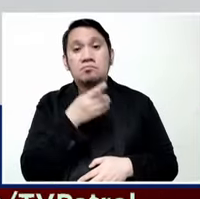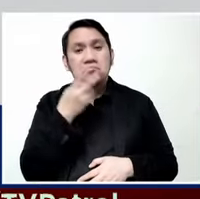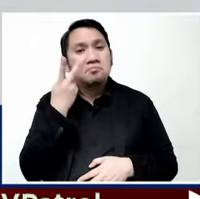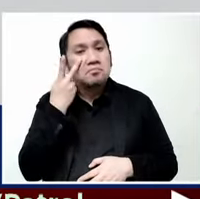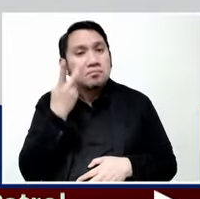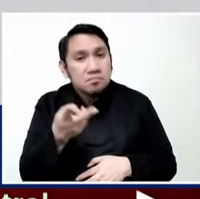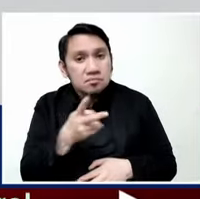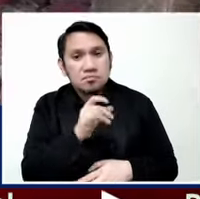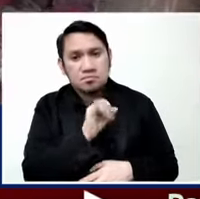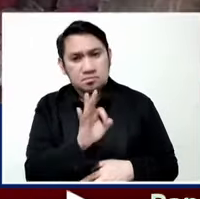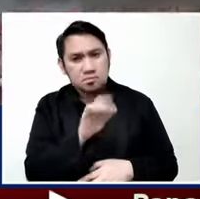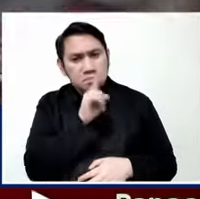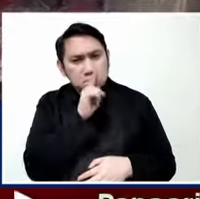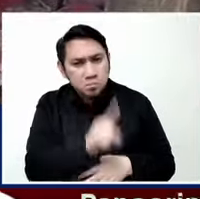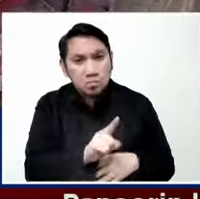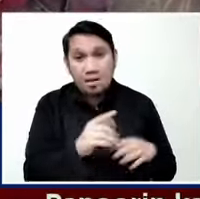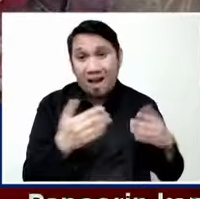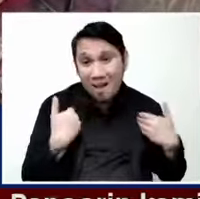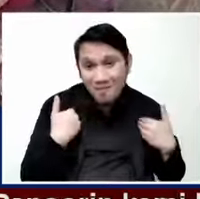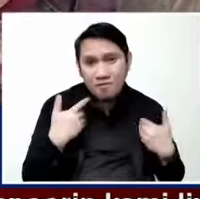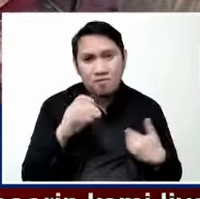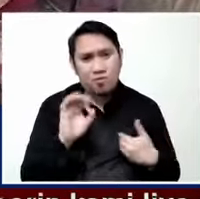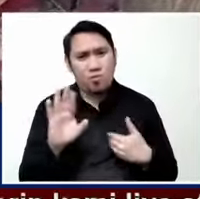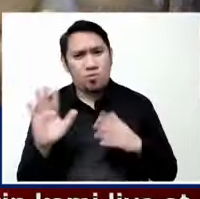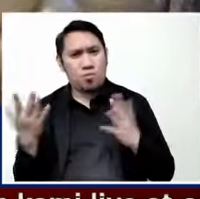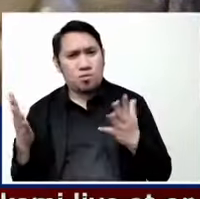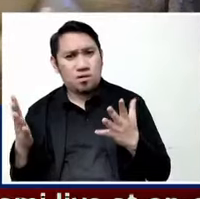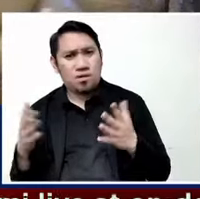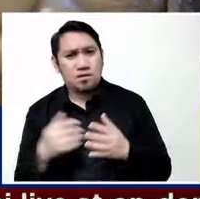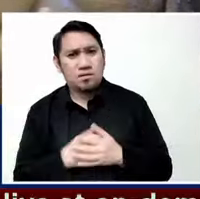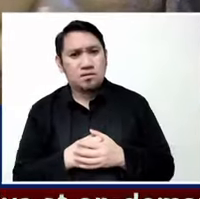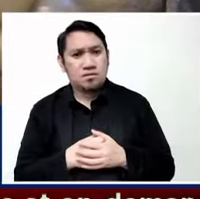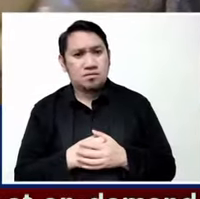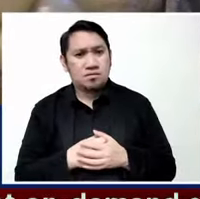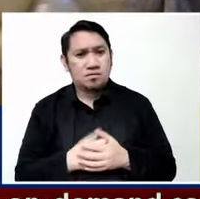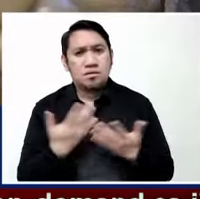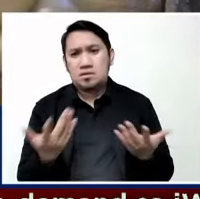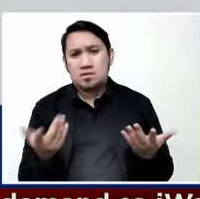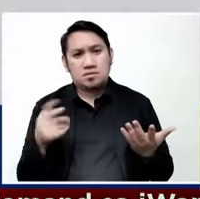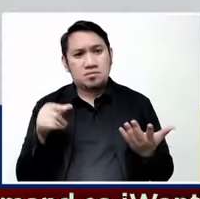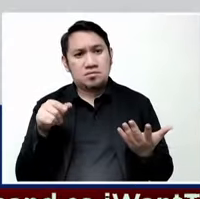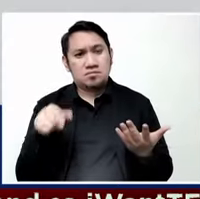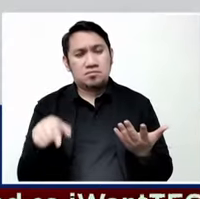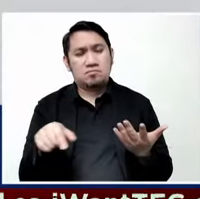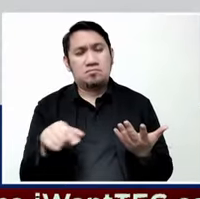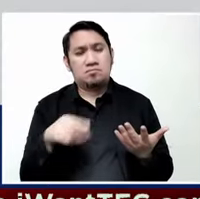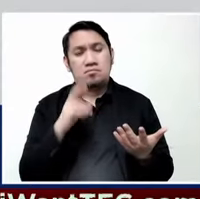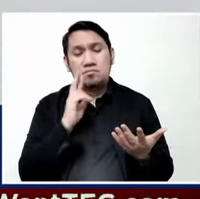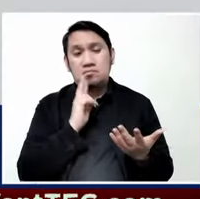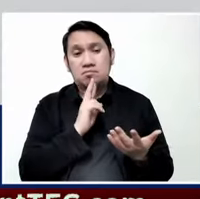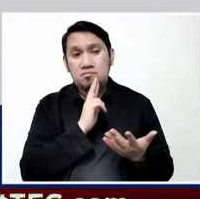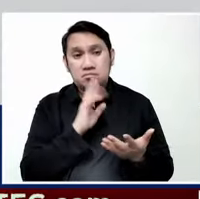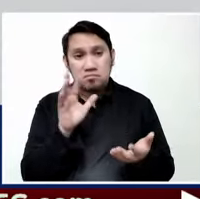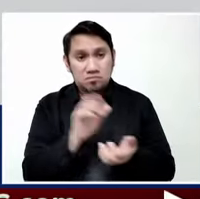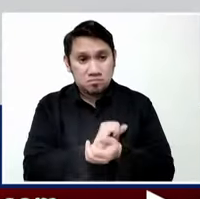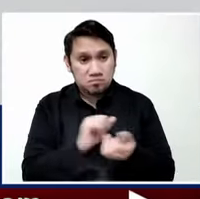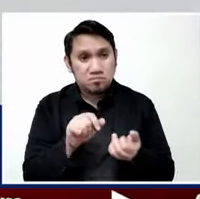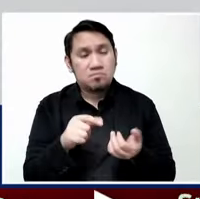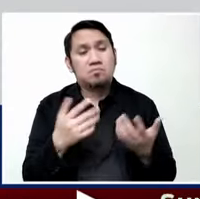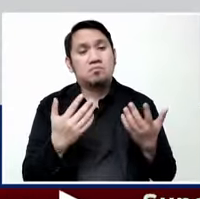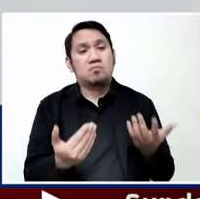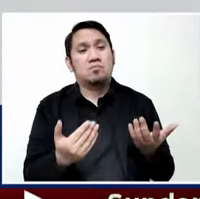onion sa Pilipinas. Wala tayong gawa kung uubusin ng mga restaurant owners yung institutional buyers ang uubos